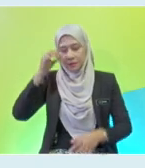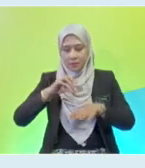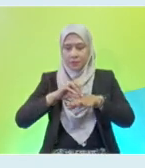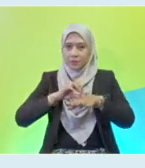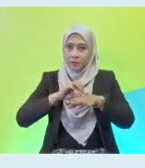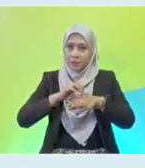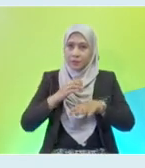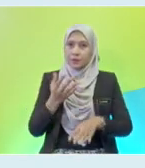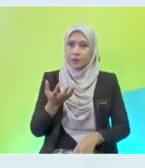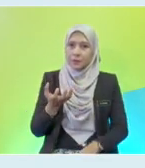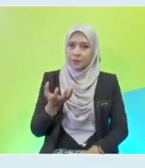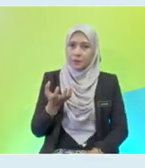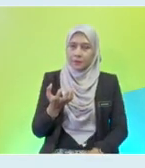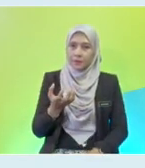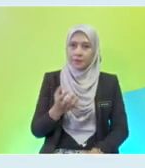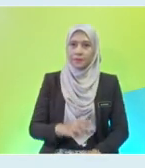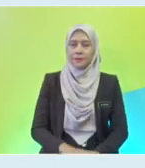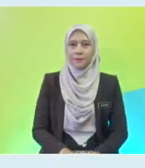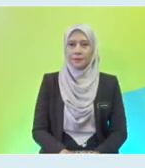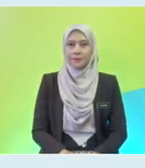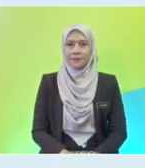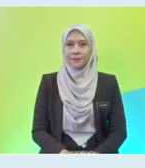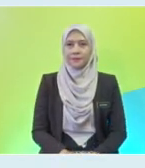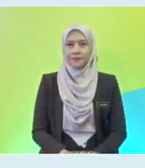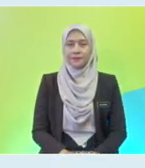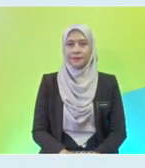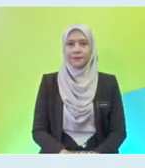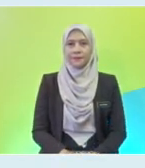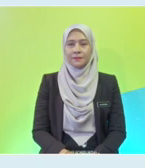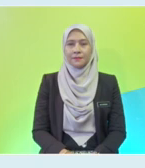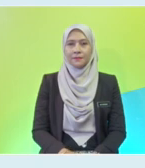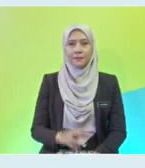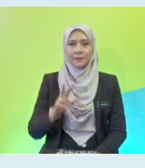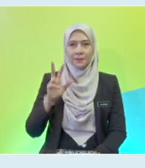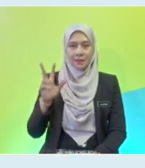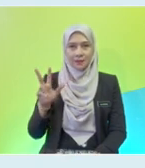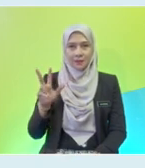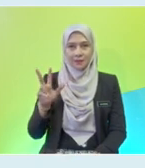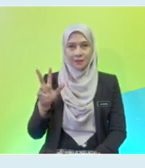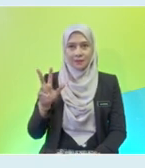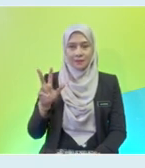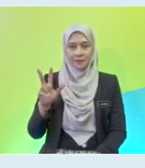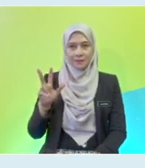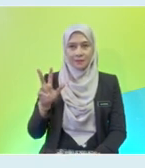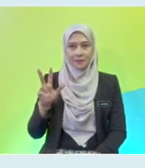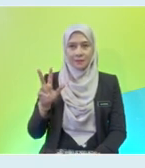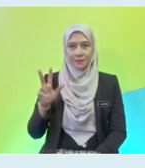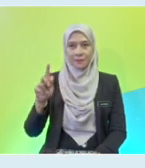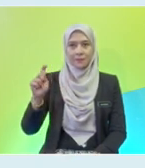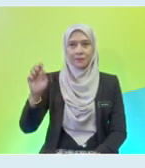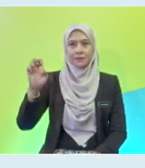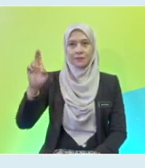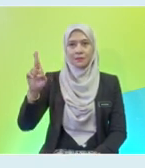pigmentasi Ya ini yang warna jadi putih itu nah kemudian ketiga atau si Triton